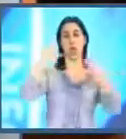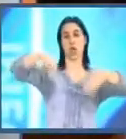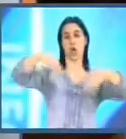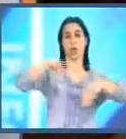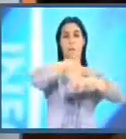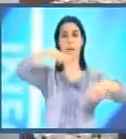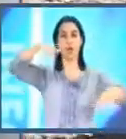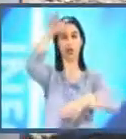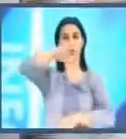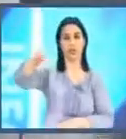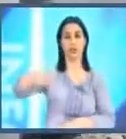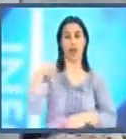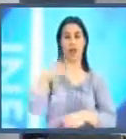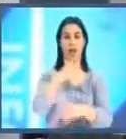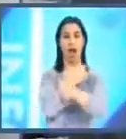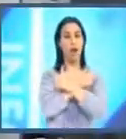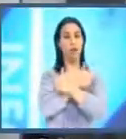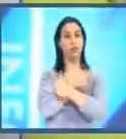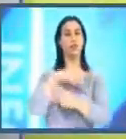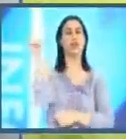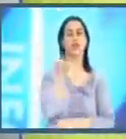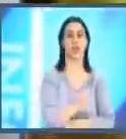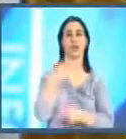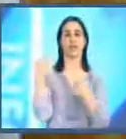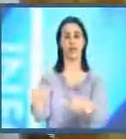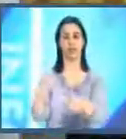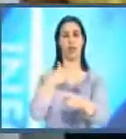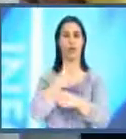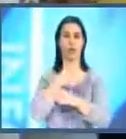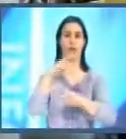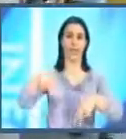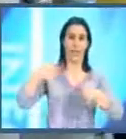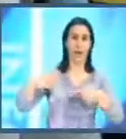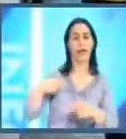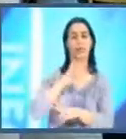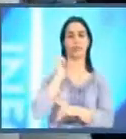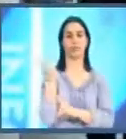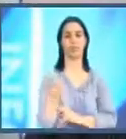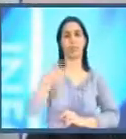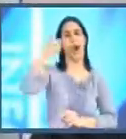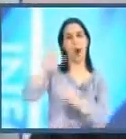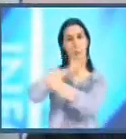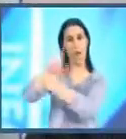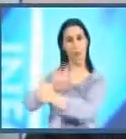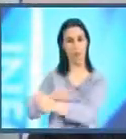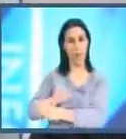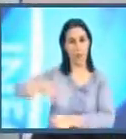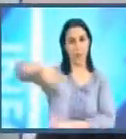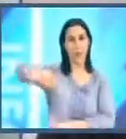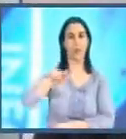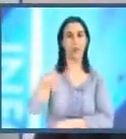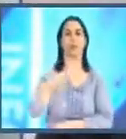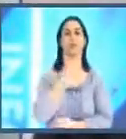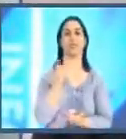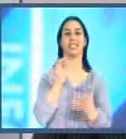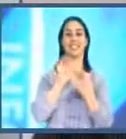de persones aturades provinguin d'aquest sector, ja que és el que genera més ocupació. Tot el que siguin sectors de serveis a les empreses